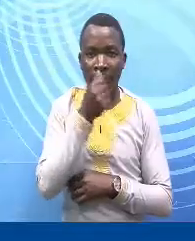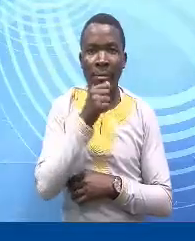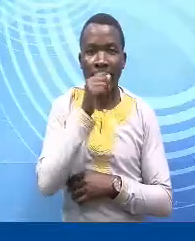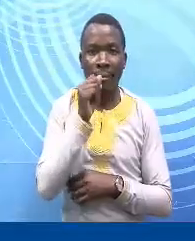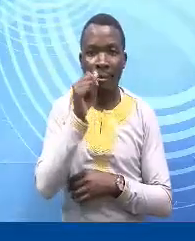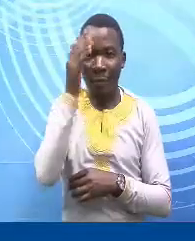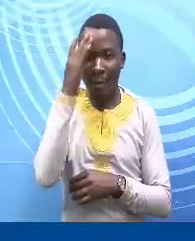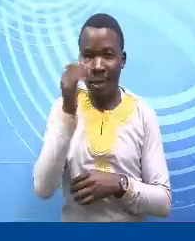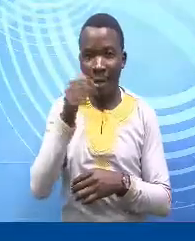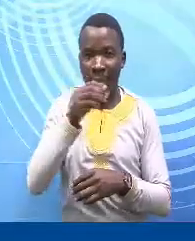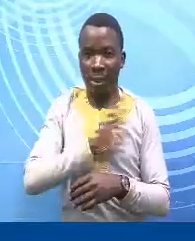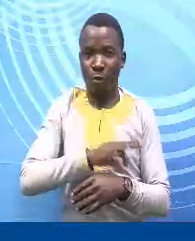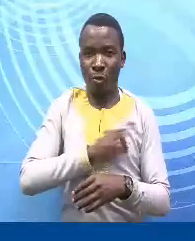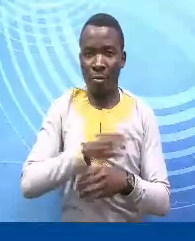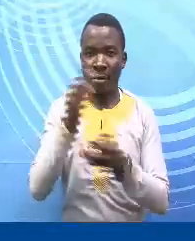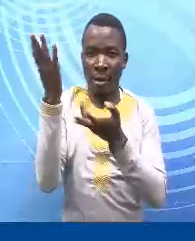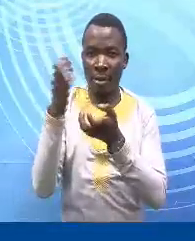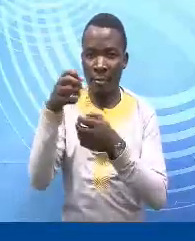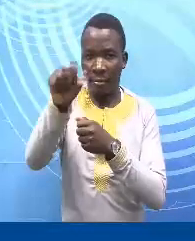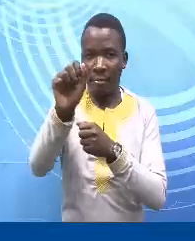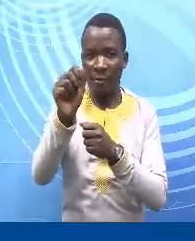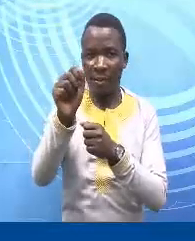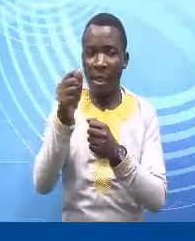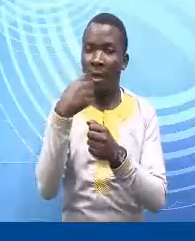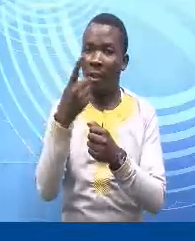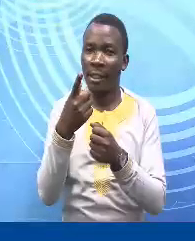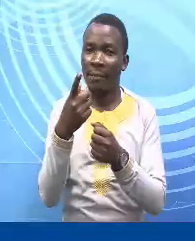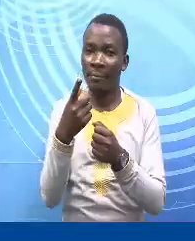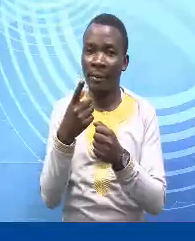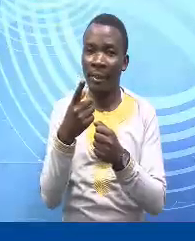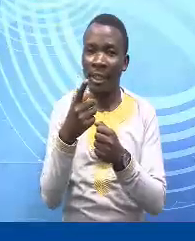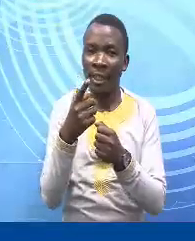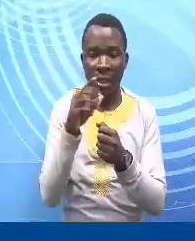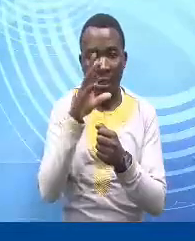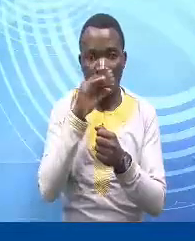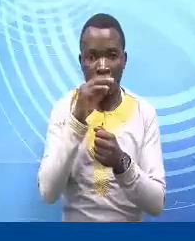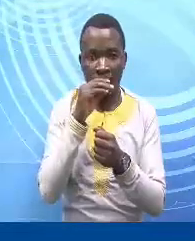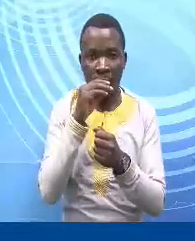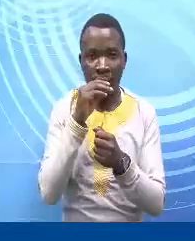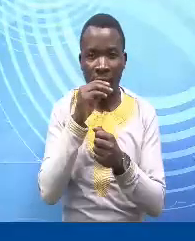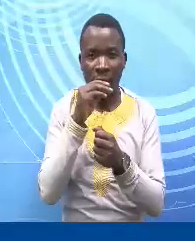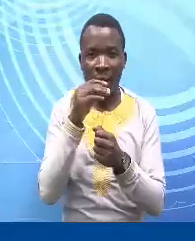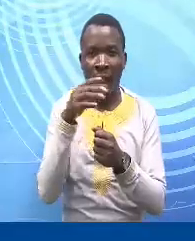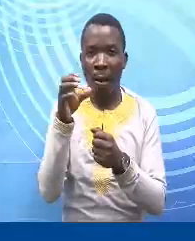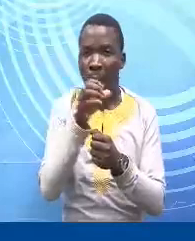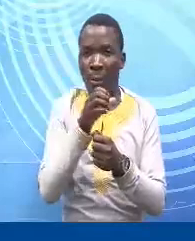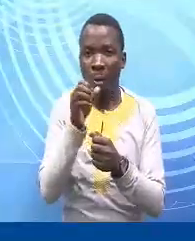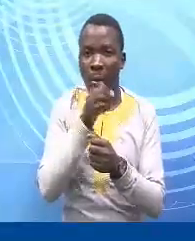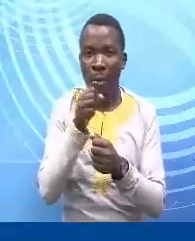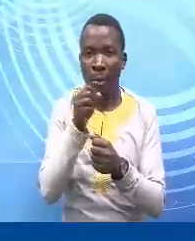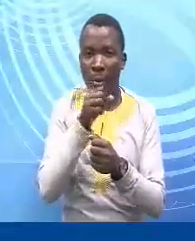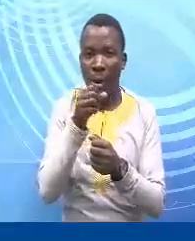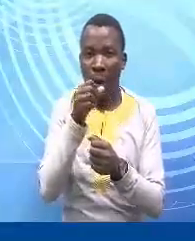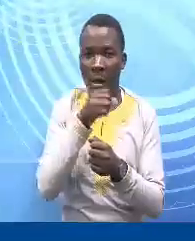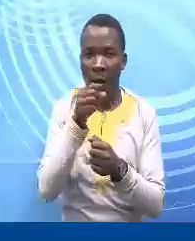babigira ibanga kubwo inyungu baba bateganya aravuga ati namuvuga na cya gikoma yamuhaga cy'umunsi umwe ntari